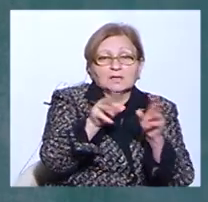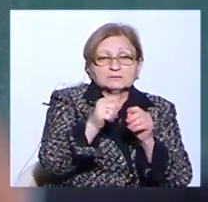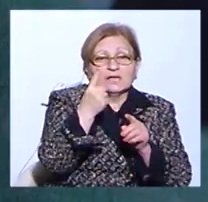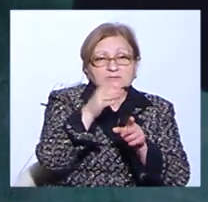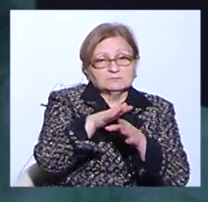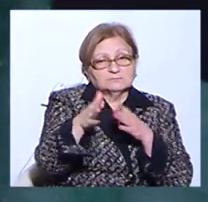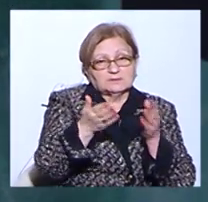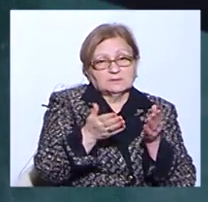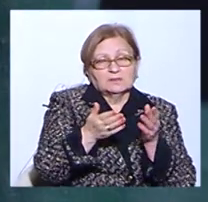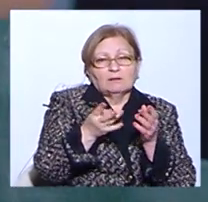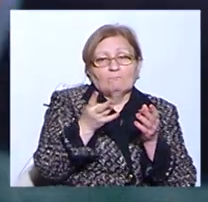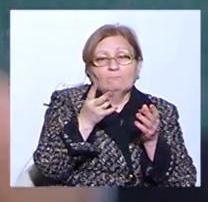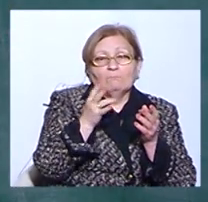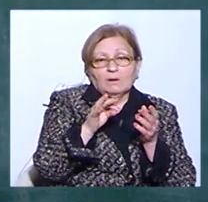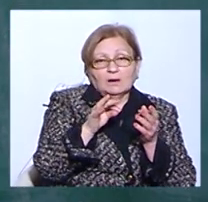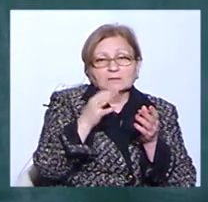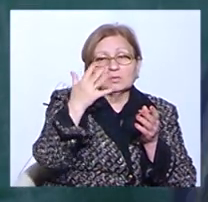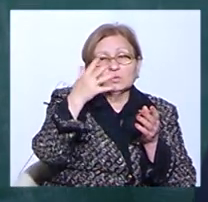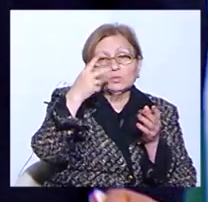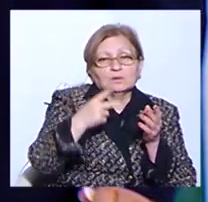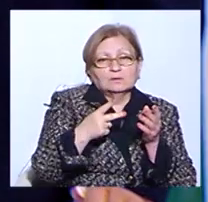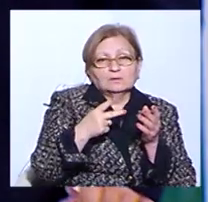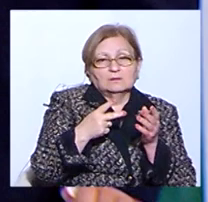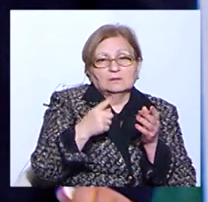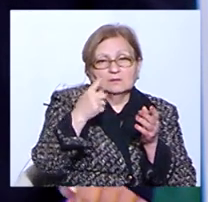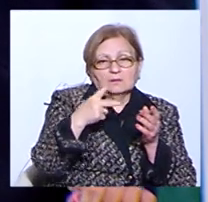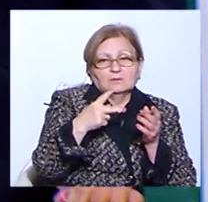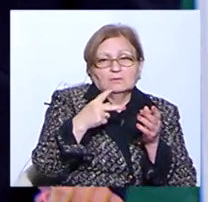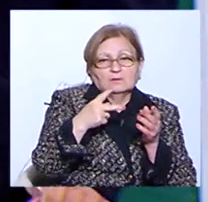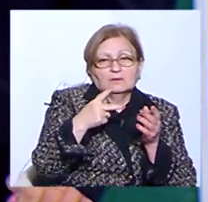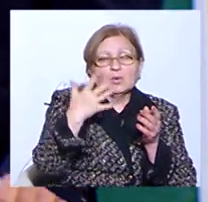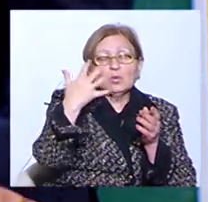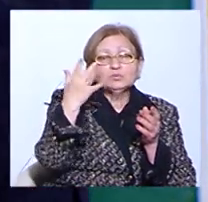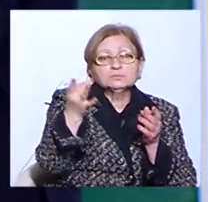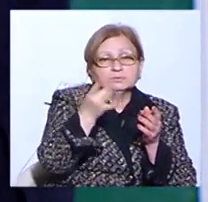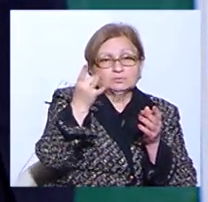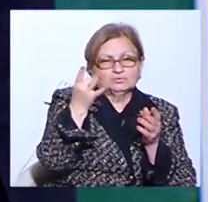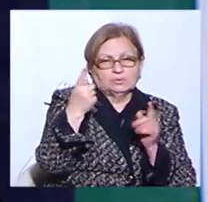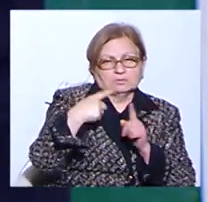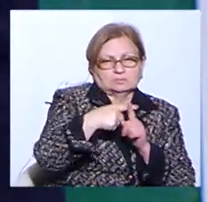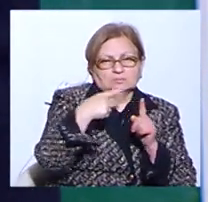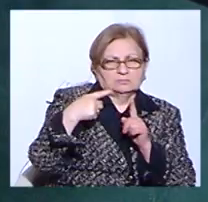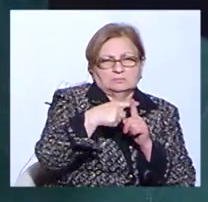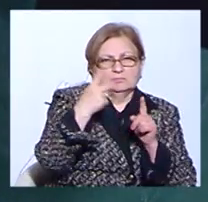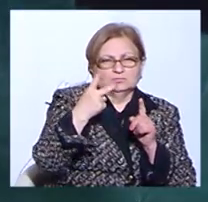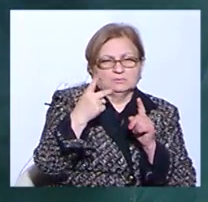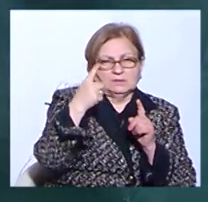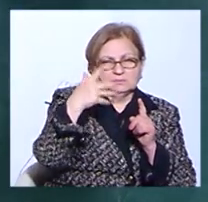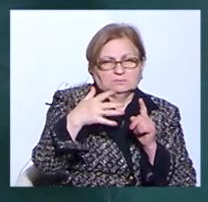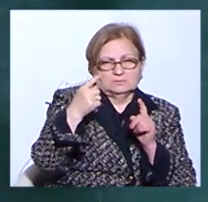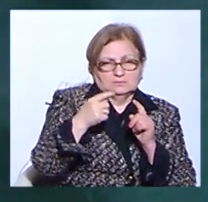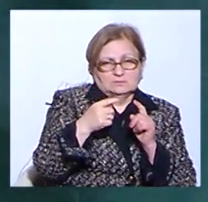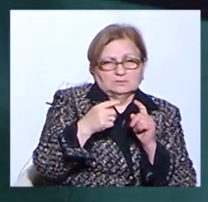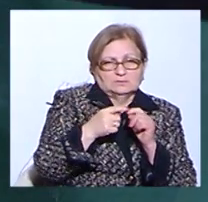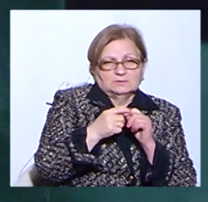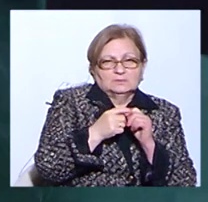1/3. მაგრამ 5/2 რა არის? 1/2 დამატებული 1/2 5 ჯერ. დამატებული 1/2.